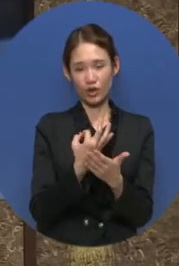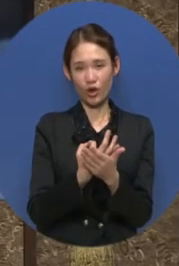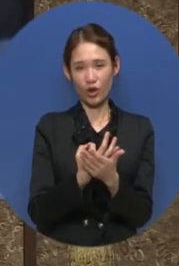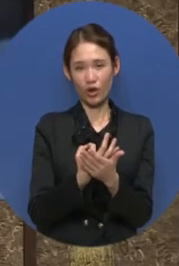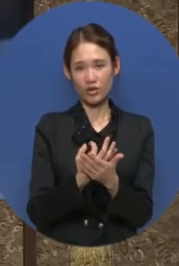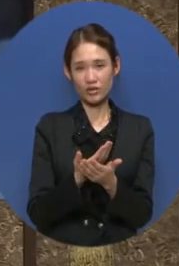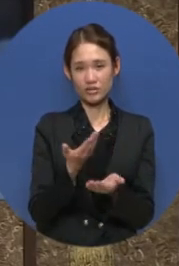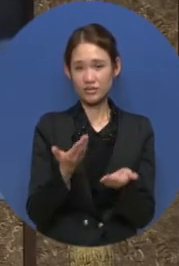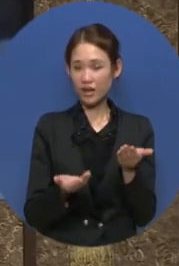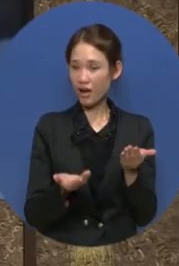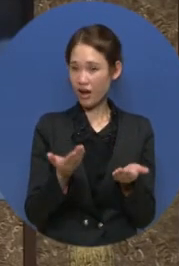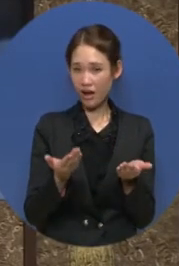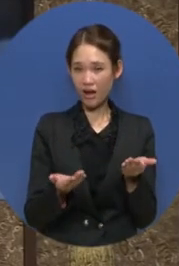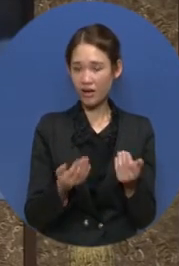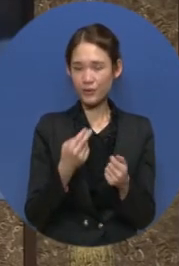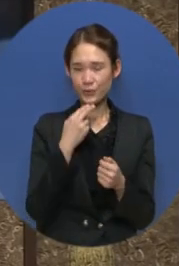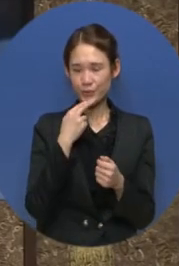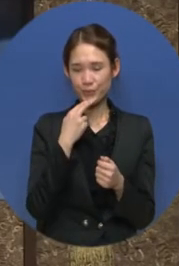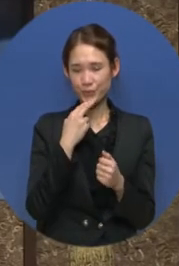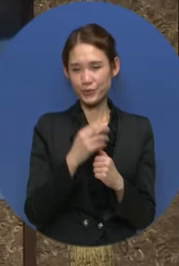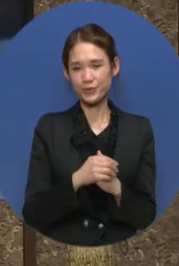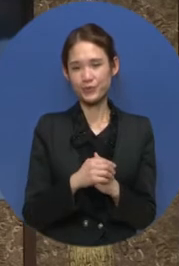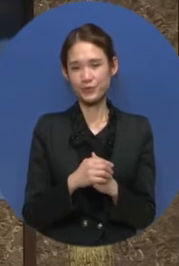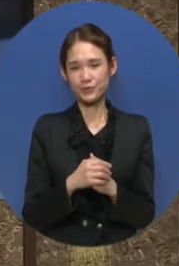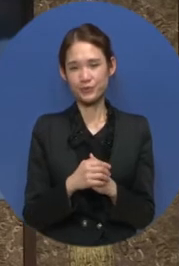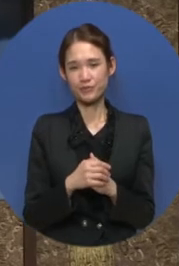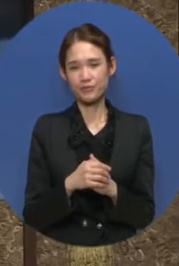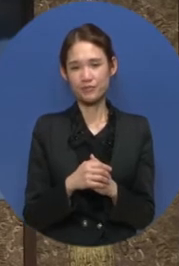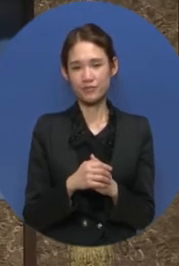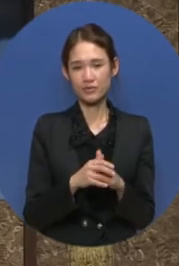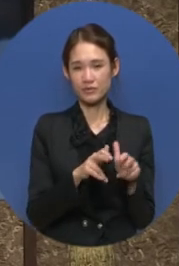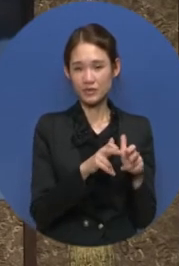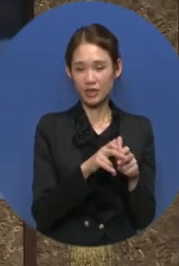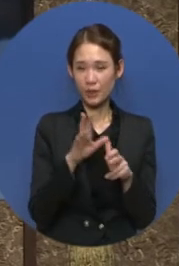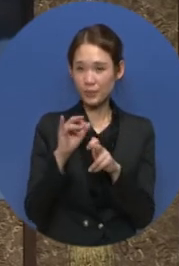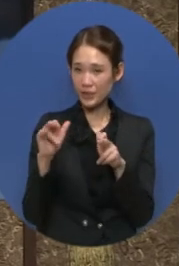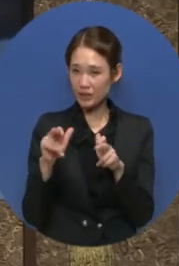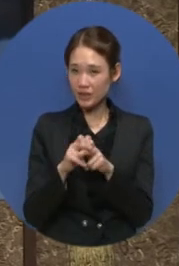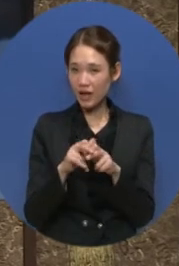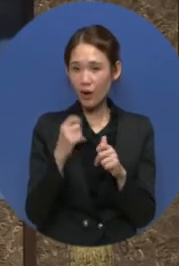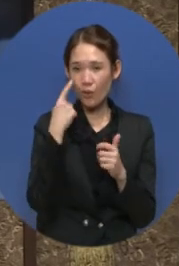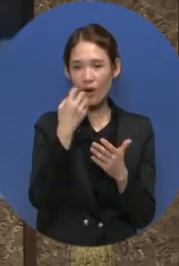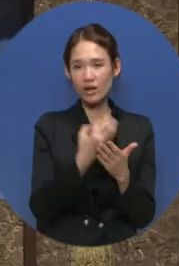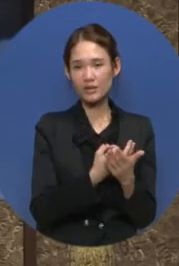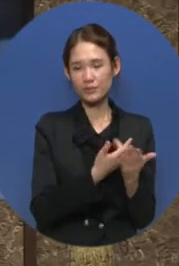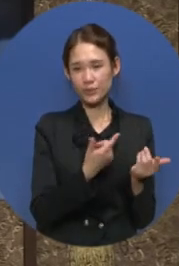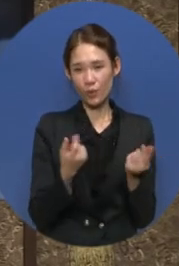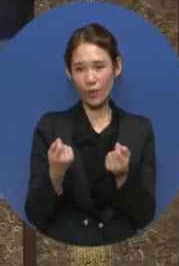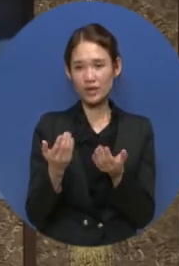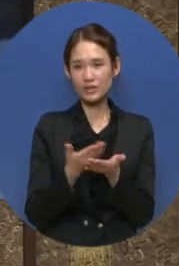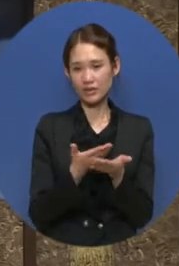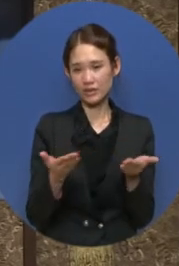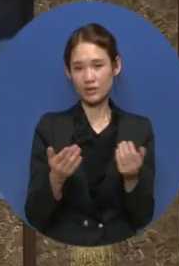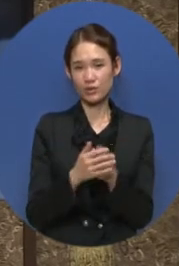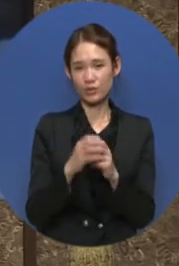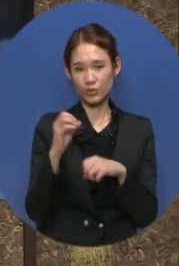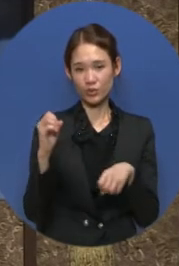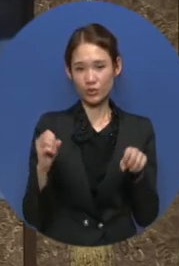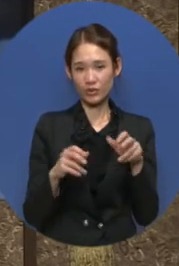면에서 따로 뭐 이렇게 들주고 이러지는 않거든요. 예. 장애인이나 비장애인이나 월급도 똑같이 주고 오히려